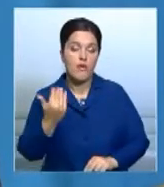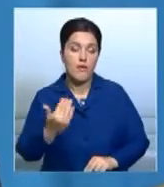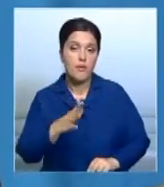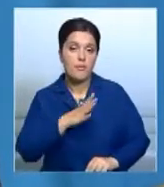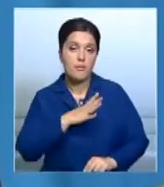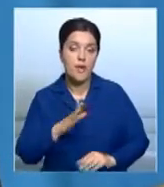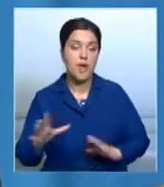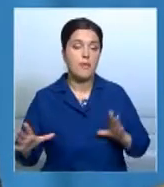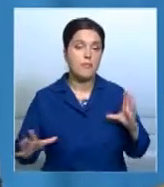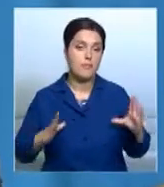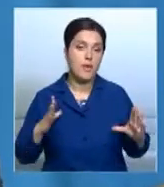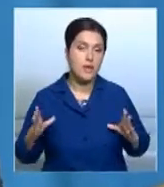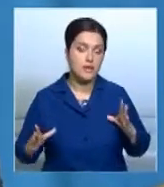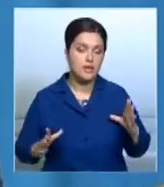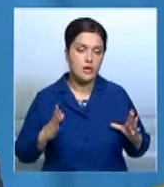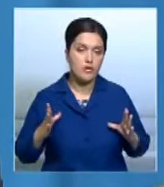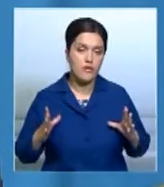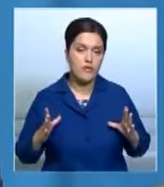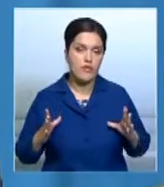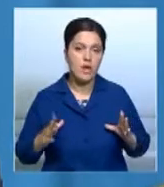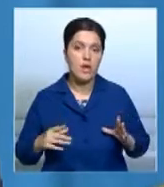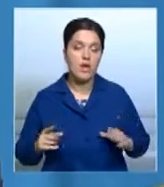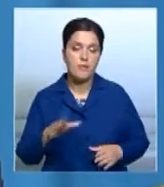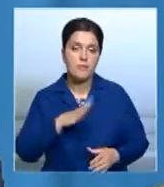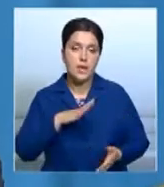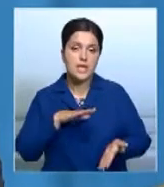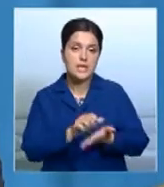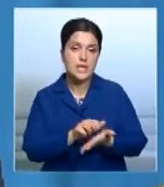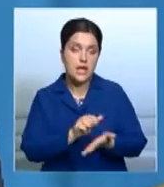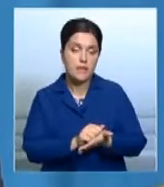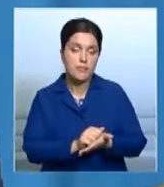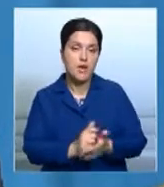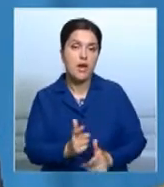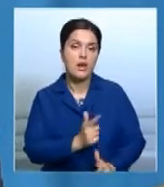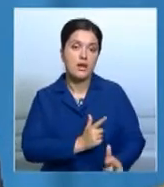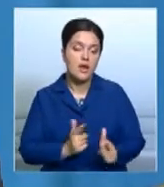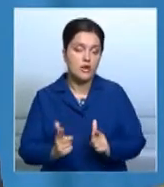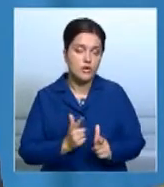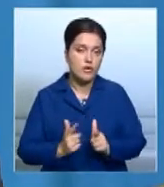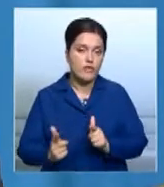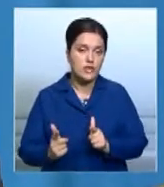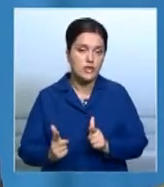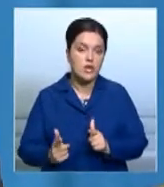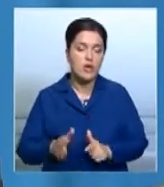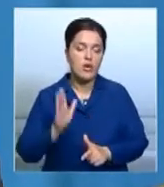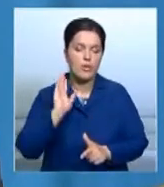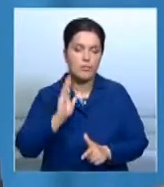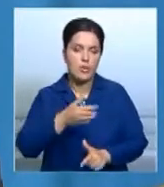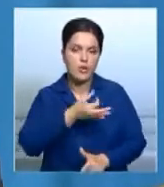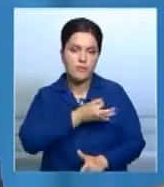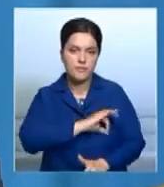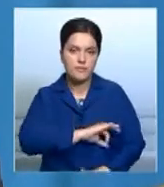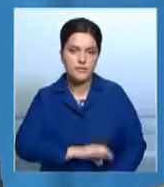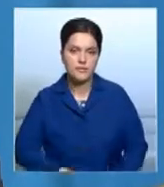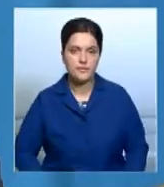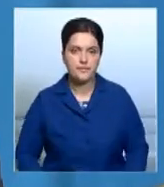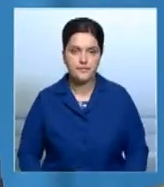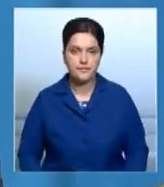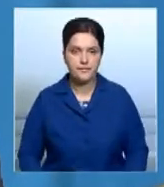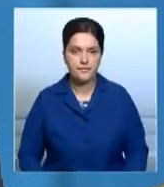которую вы прошли, занимались, готовили себя морально к этому, принесет свои результаты.